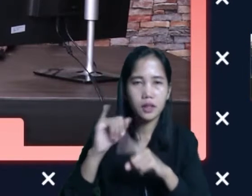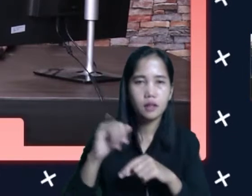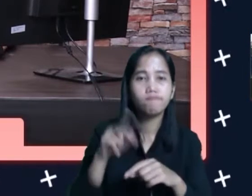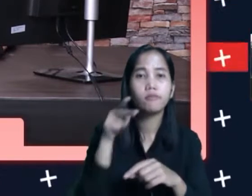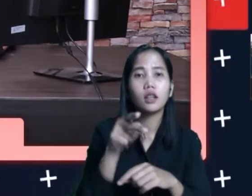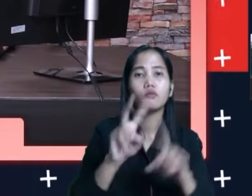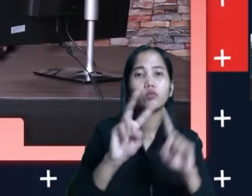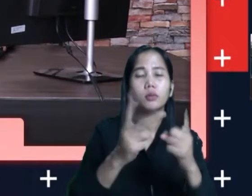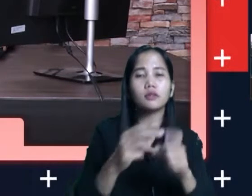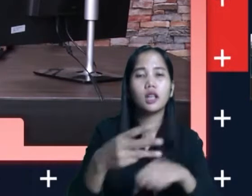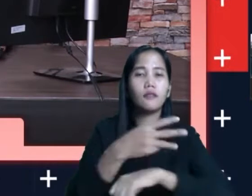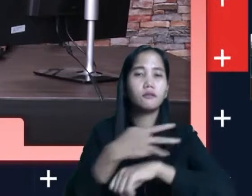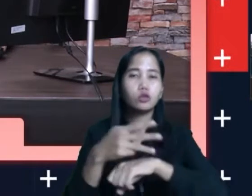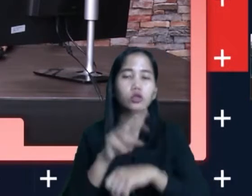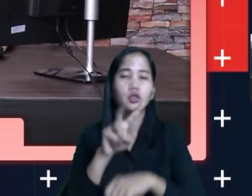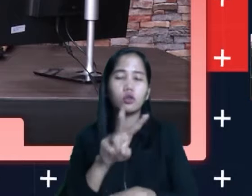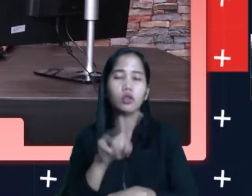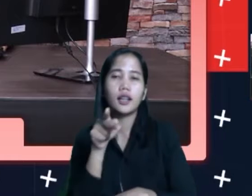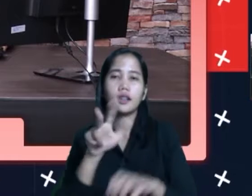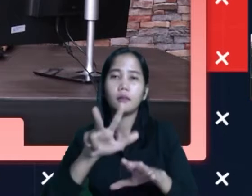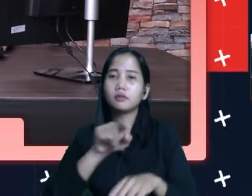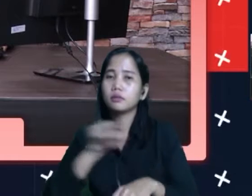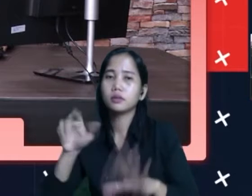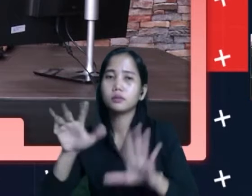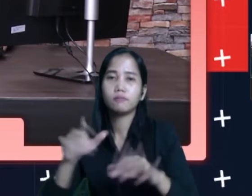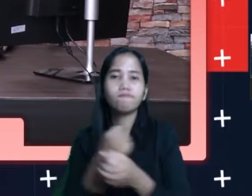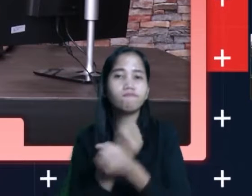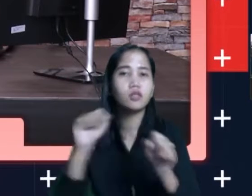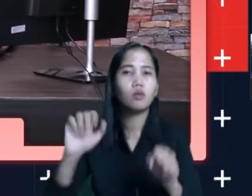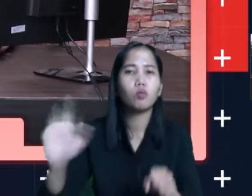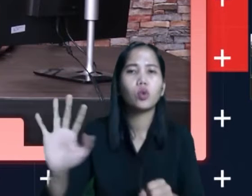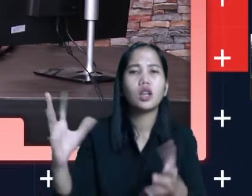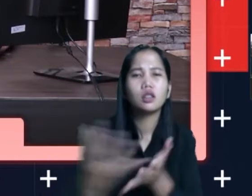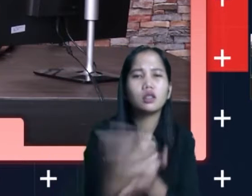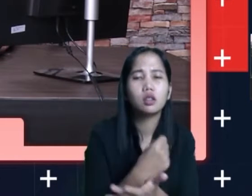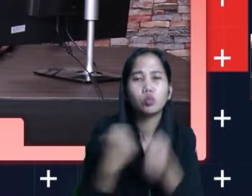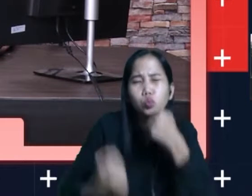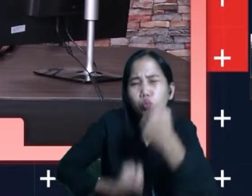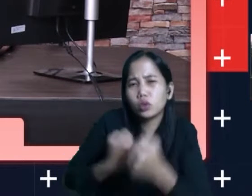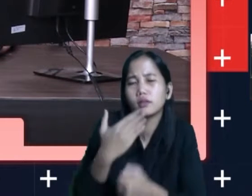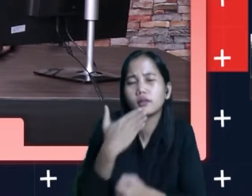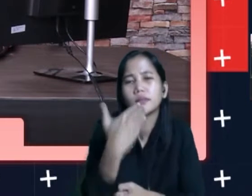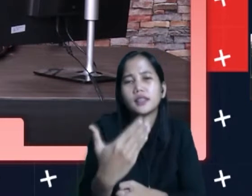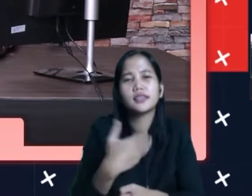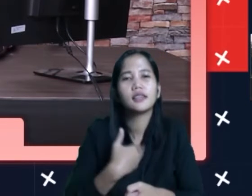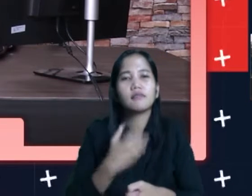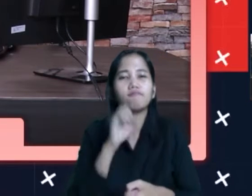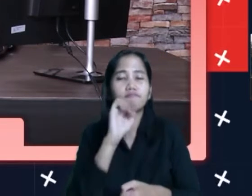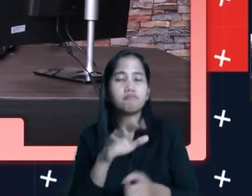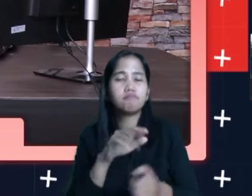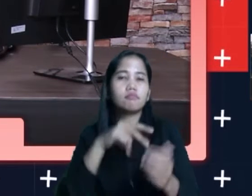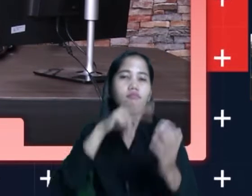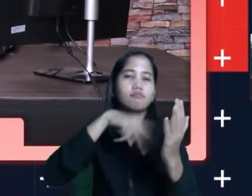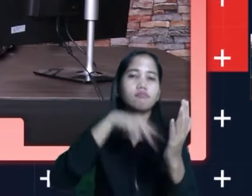yang kekasih, kamu senantiasa taat. Karena itu tetaplah kerjakan keselamatanmu dengan takut dan gentar. Bukan